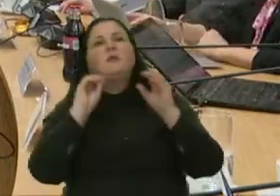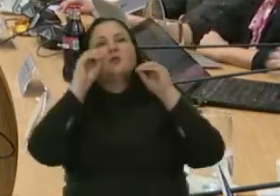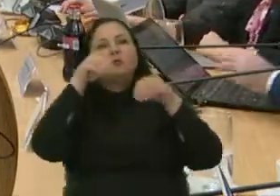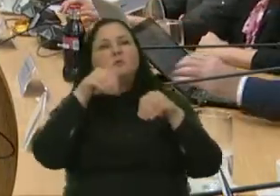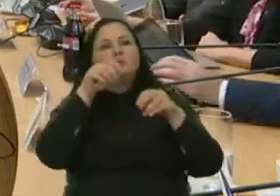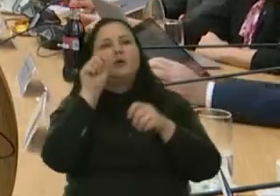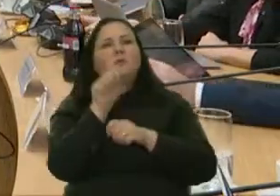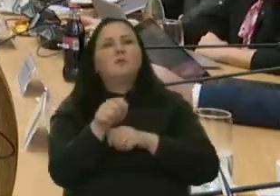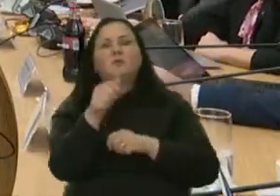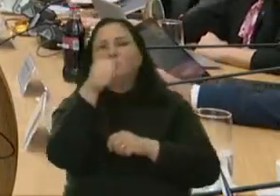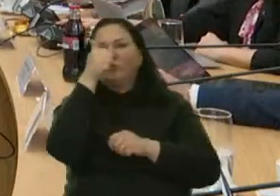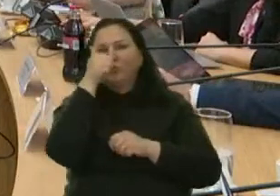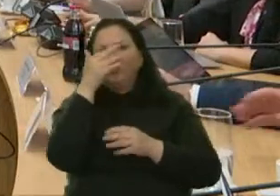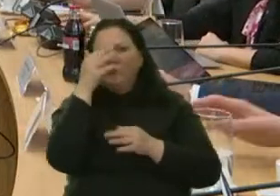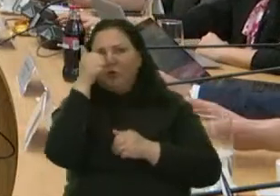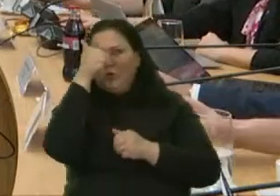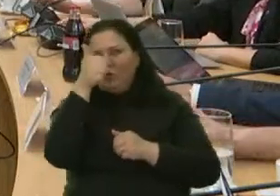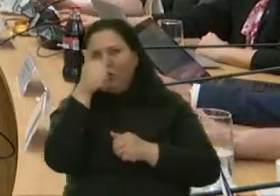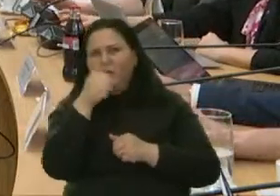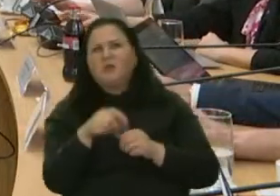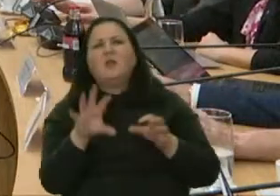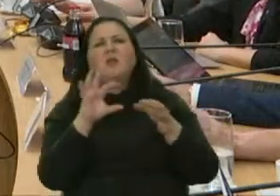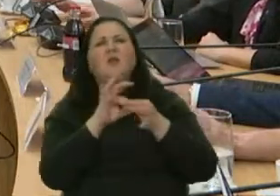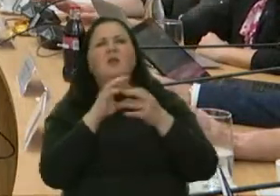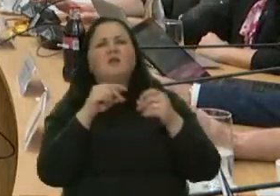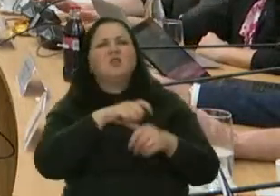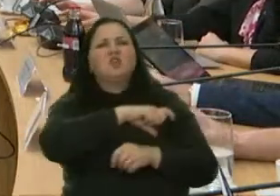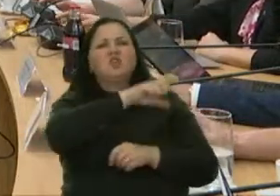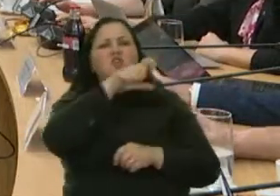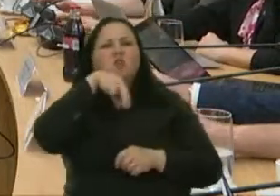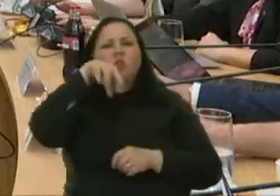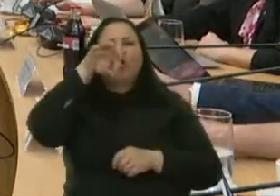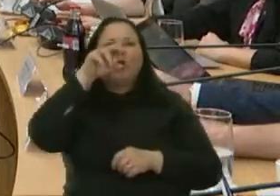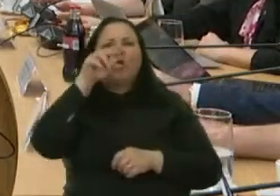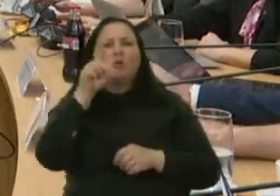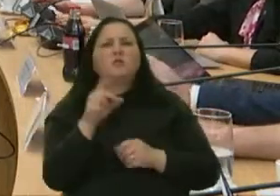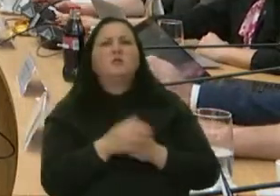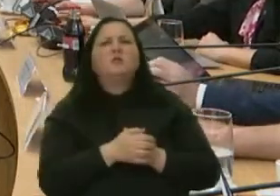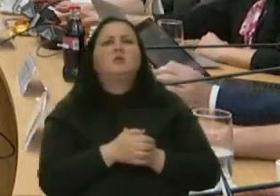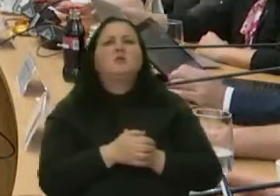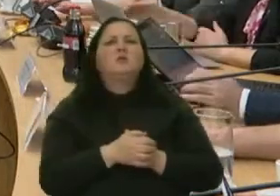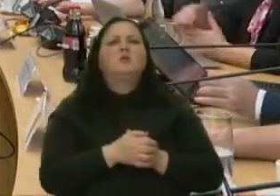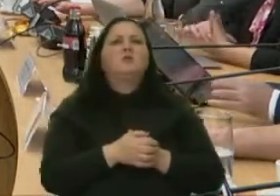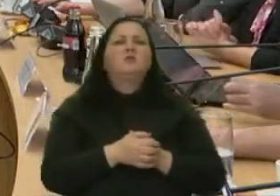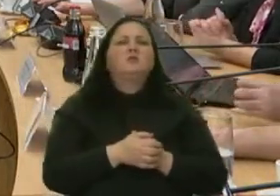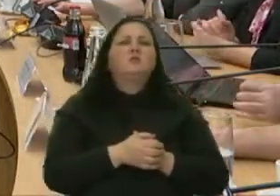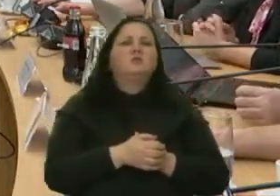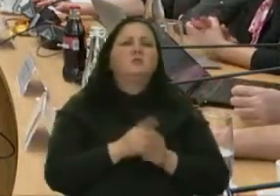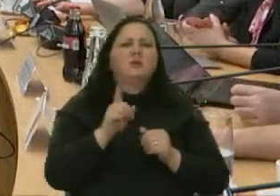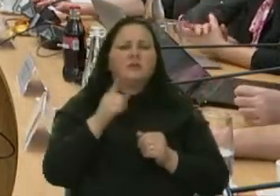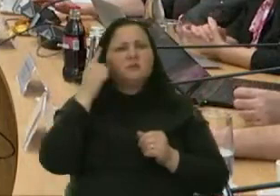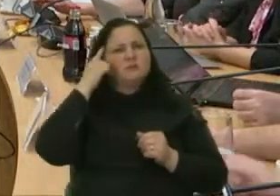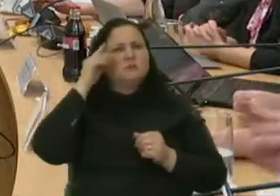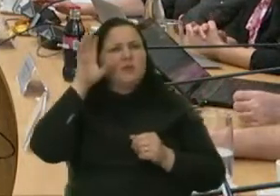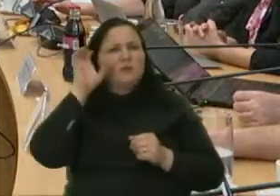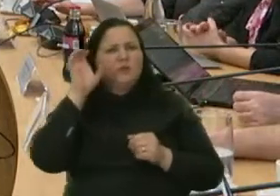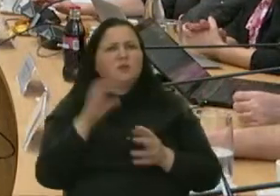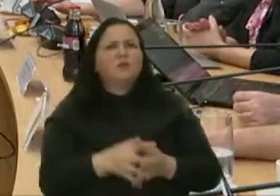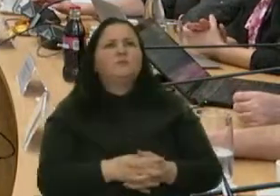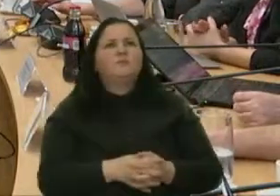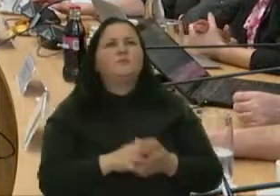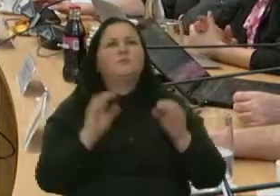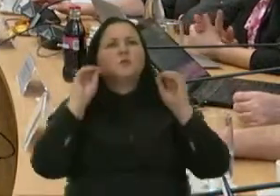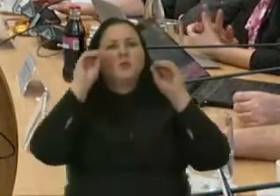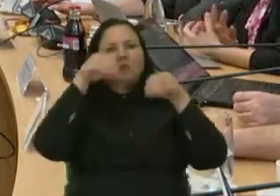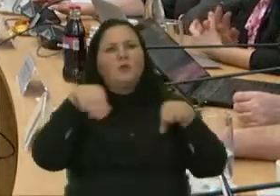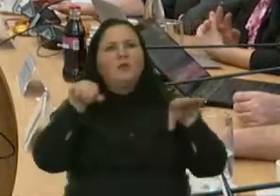numărul un este cel legat de centura de Nord ca să ne să ne familiarizăm supun